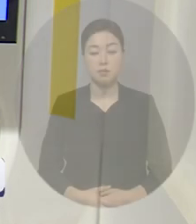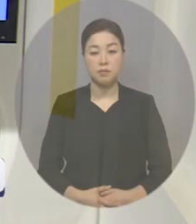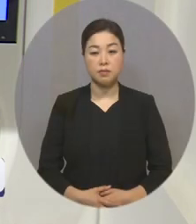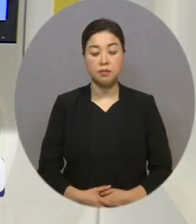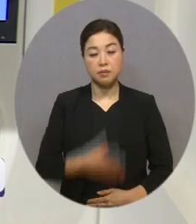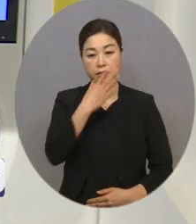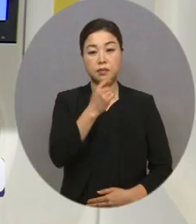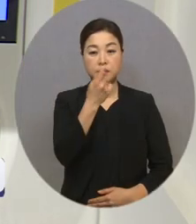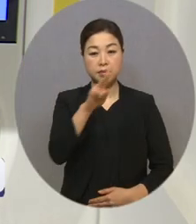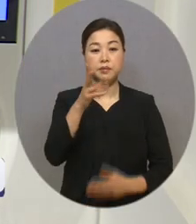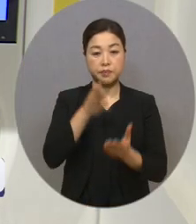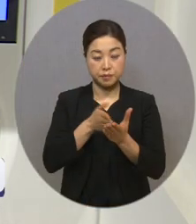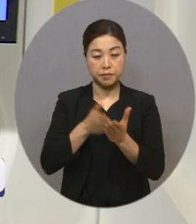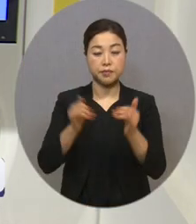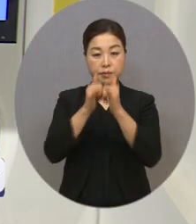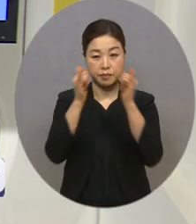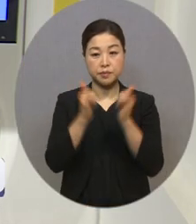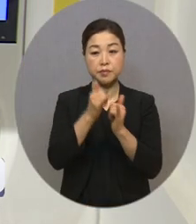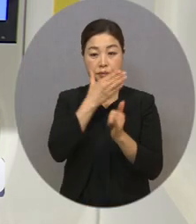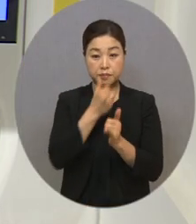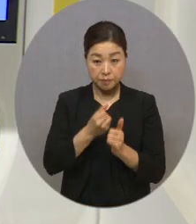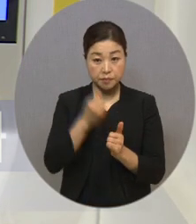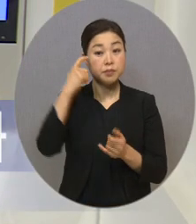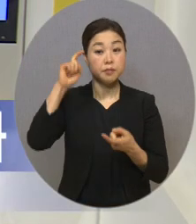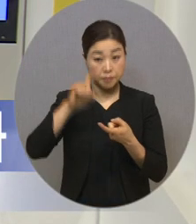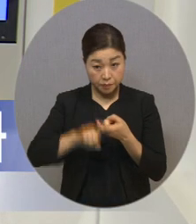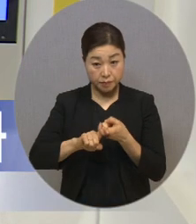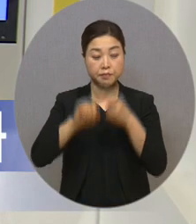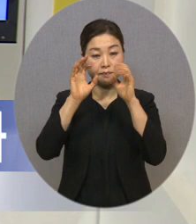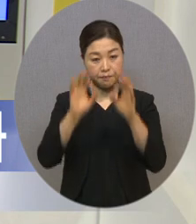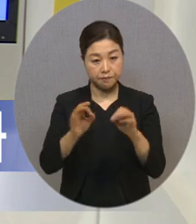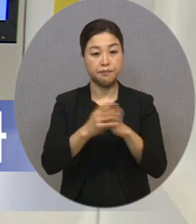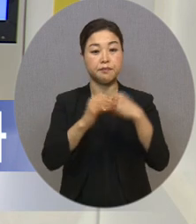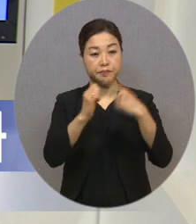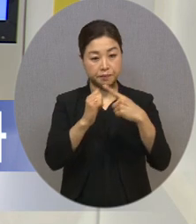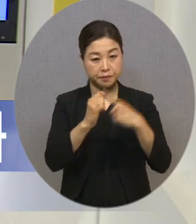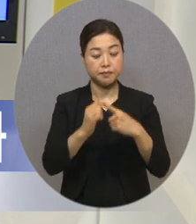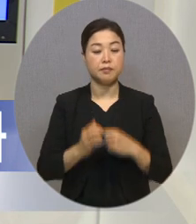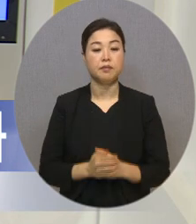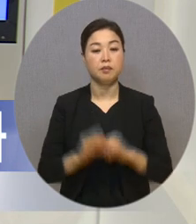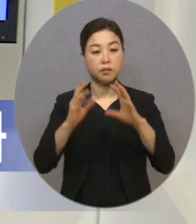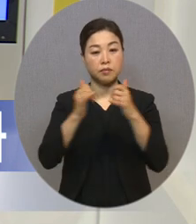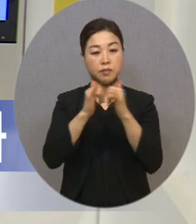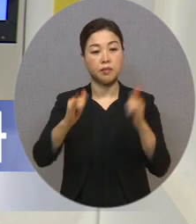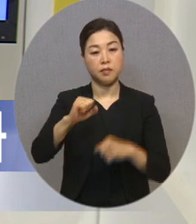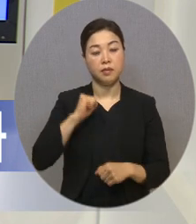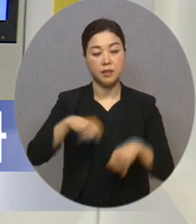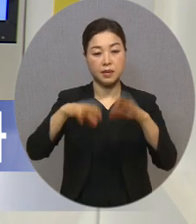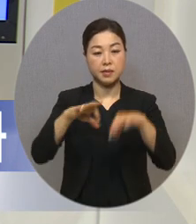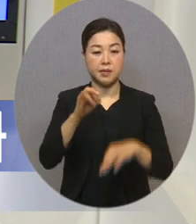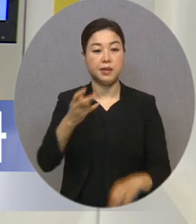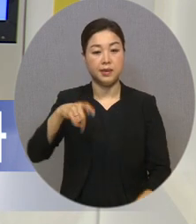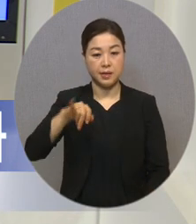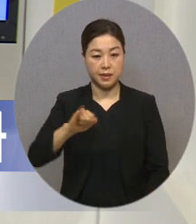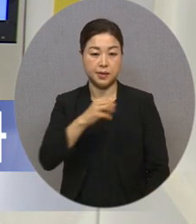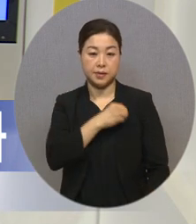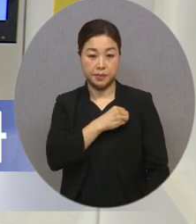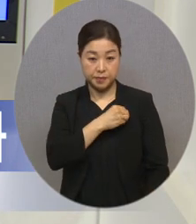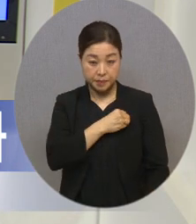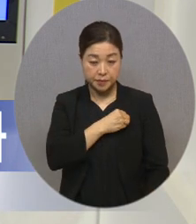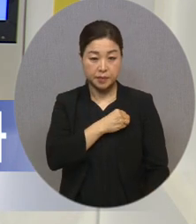월세오 뉴스와 함께 사회복지계 이슈를 만나봅니다. 오늘 첫 번째 기사입니다. 국민의힘 김혜지 의원이 대표